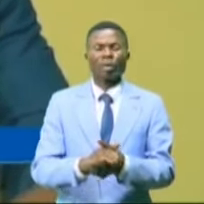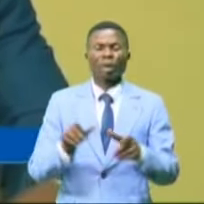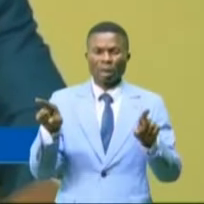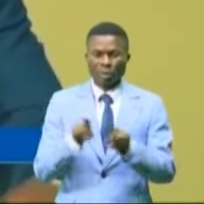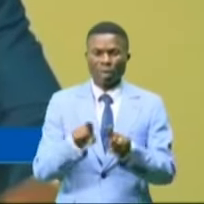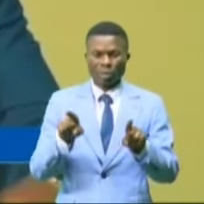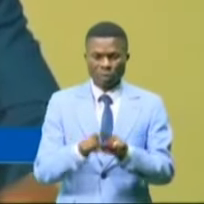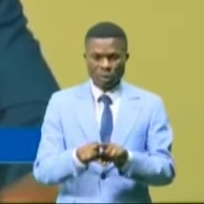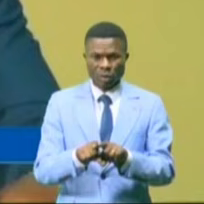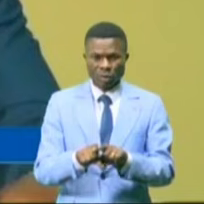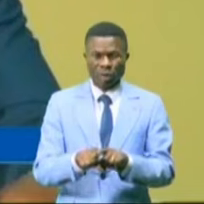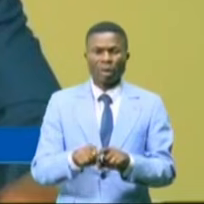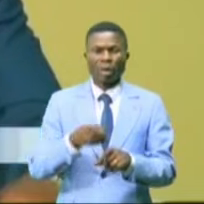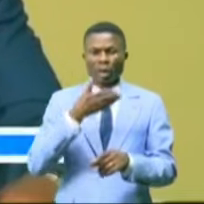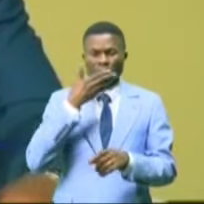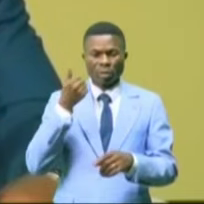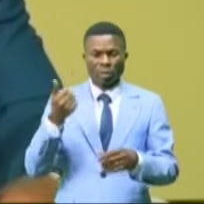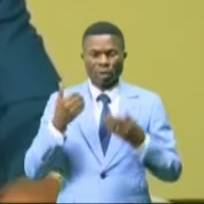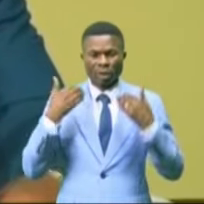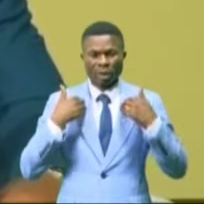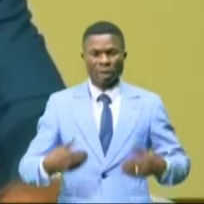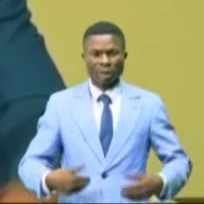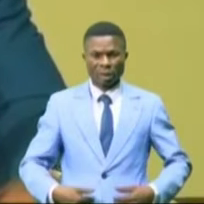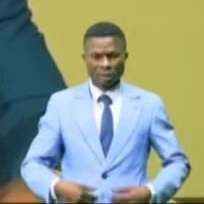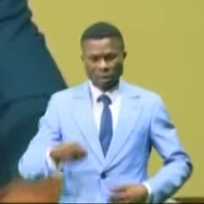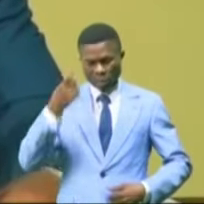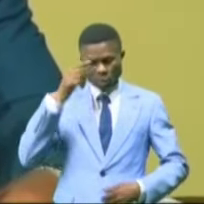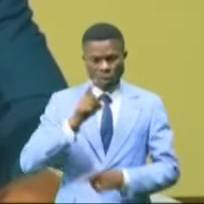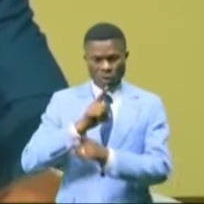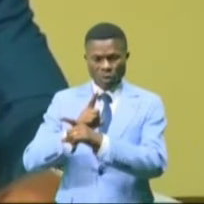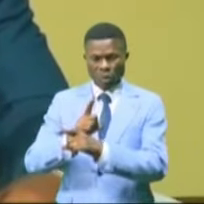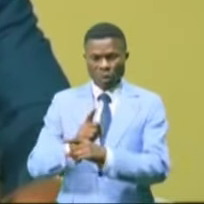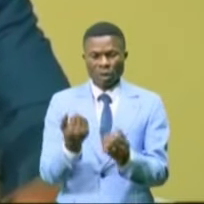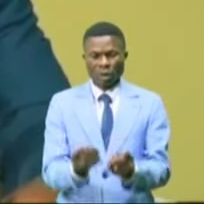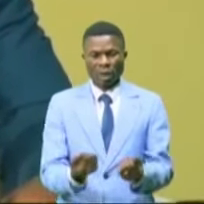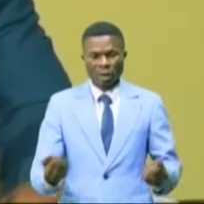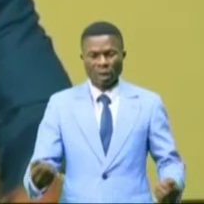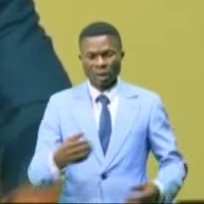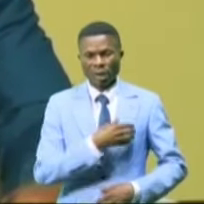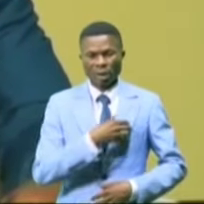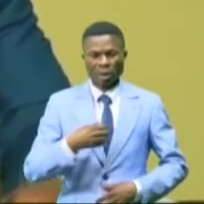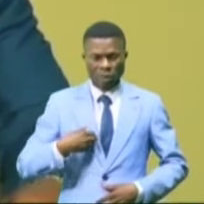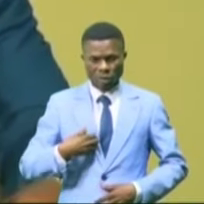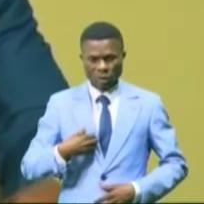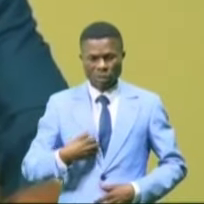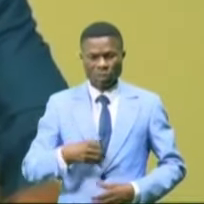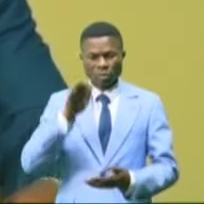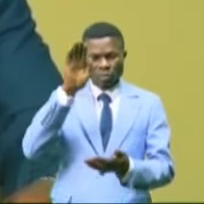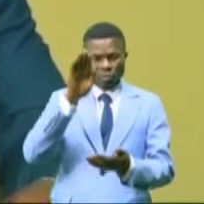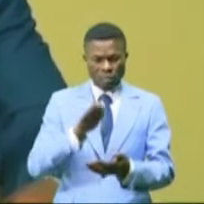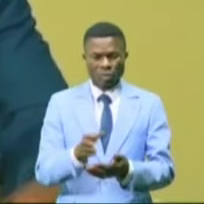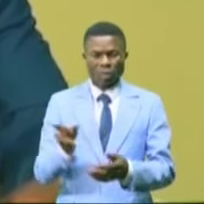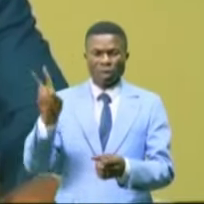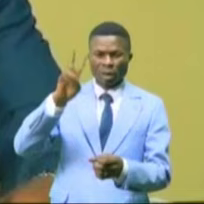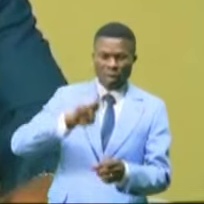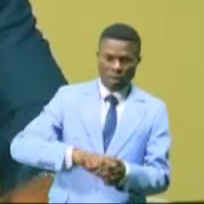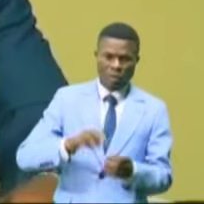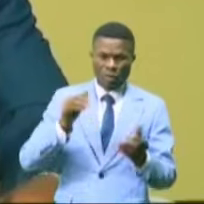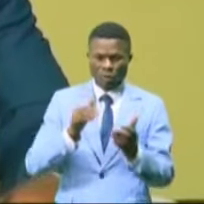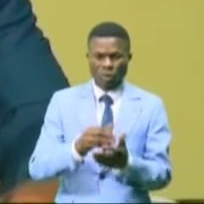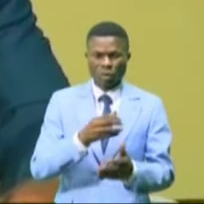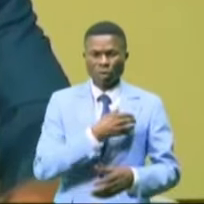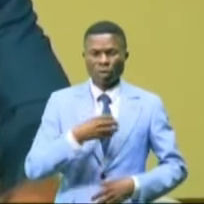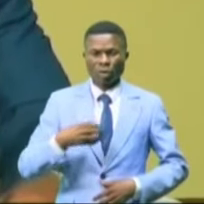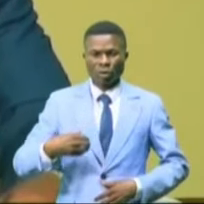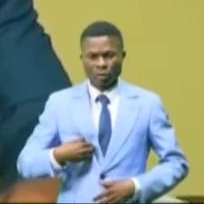de meilleure santé pour les femmes et les enfants. La réduction de la violence faite aux